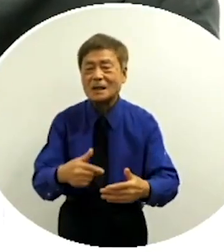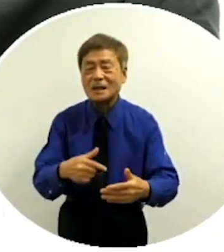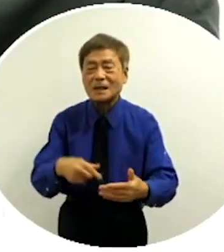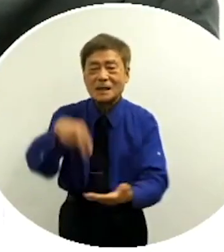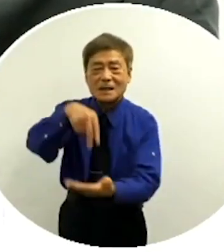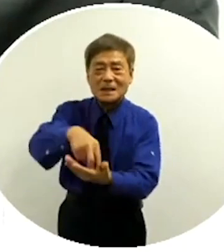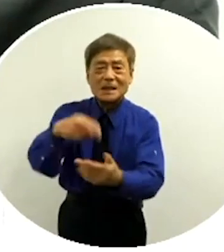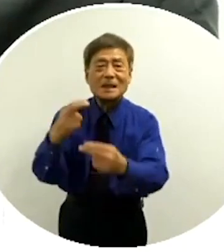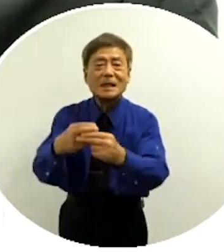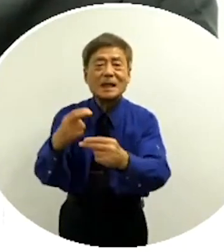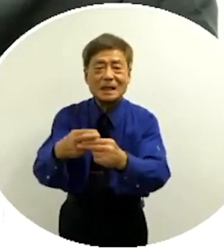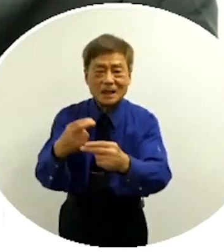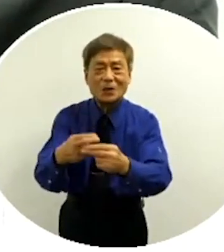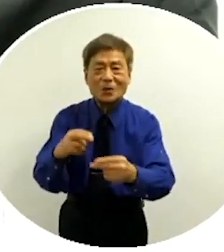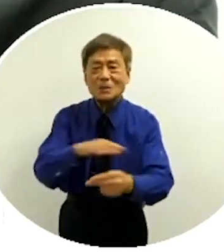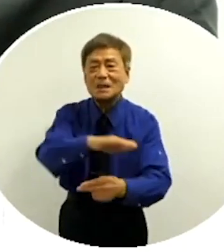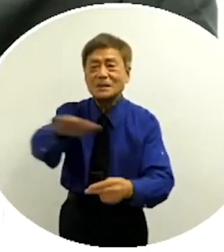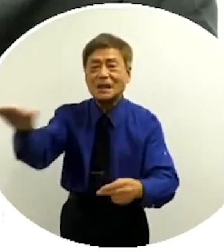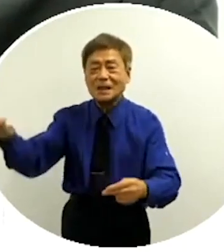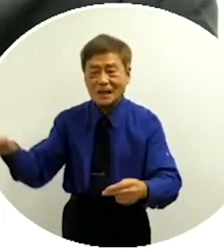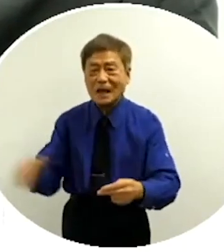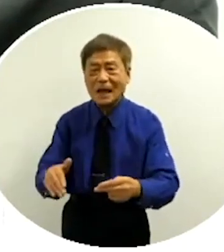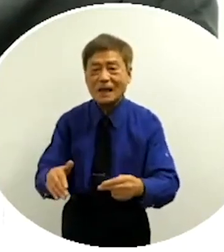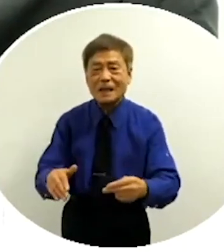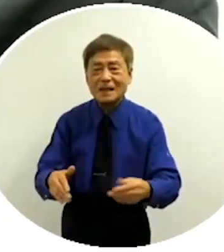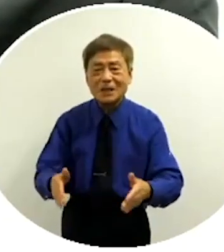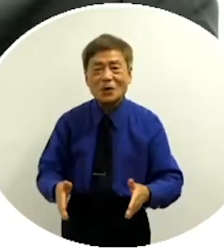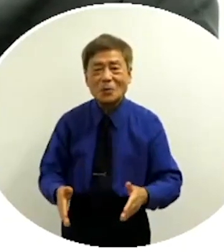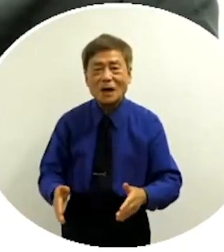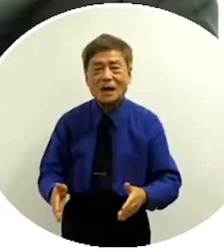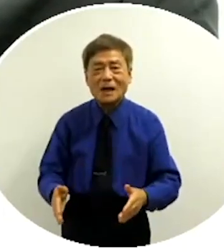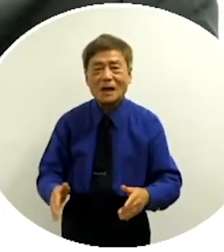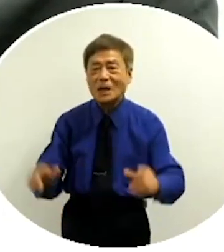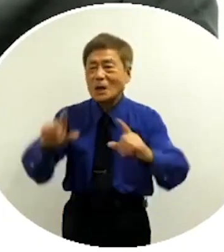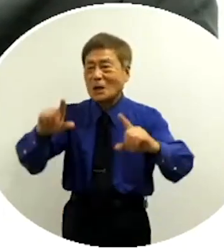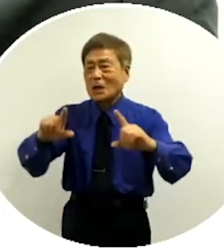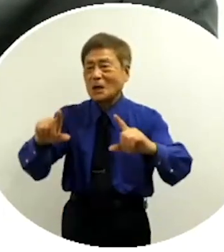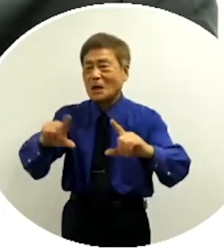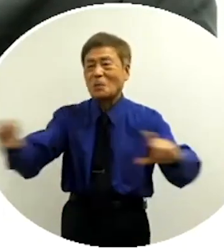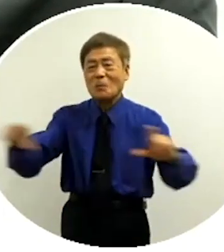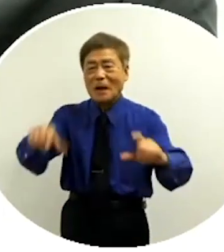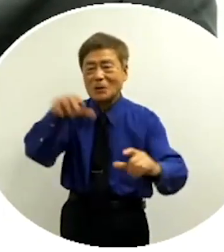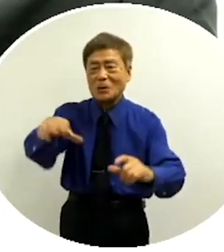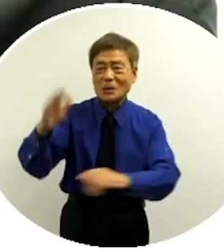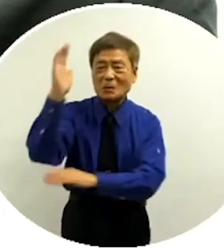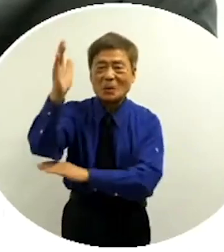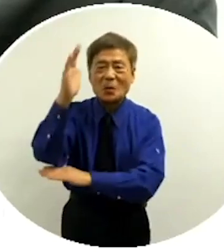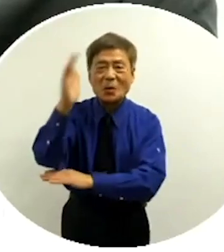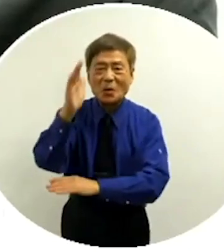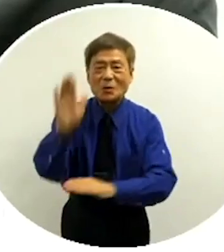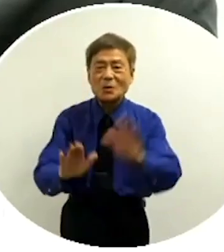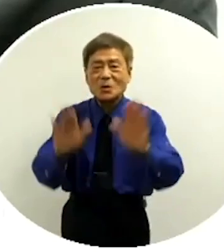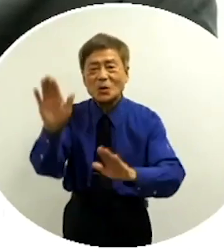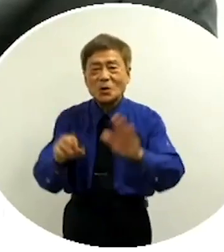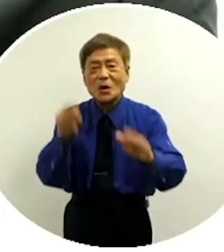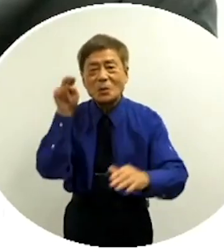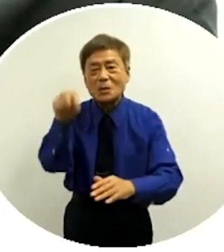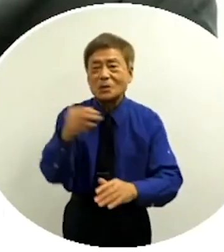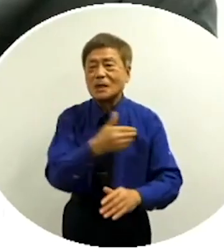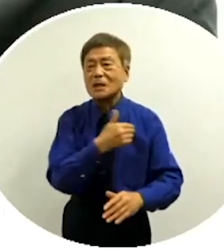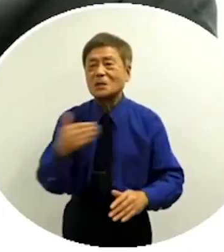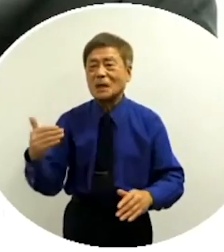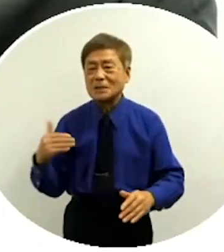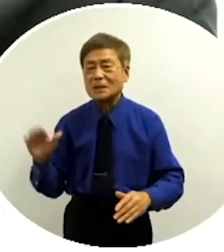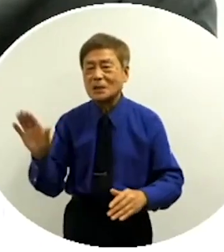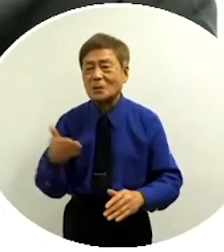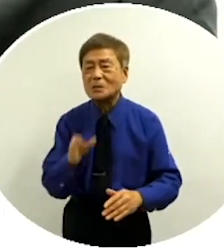演説会場とこは見られると思うんですけどその生活感とか裏舞台とかでなかなか見られないそういうの表